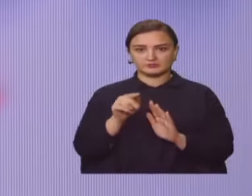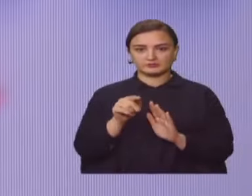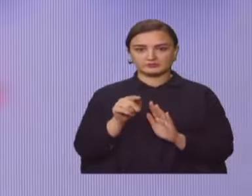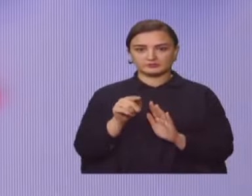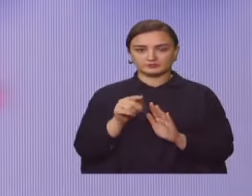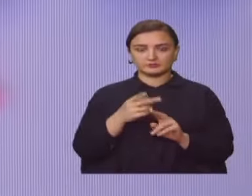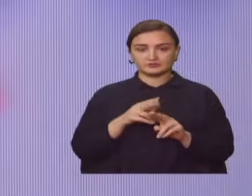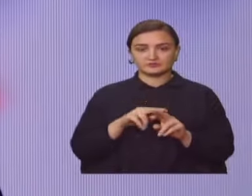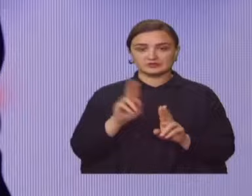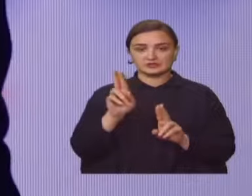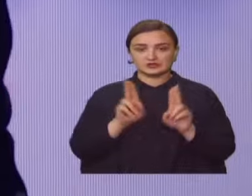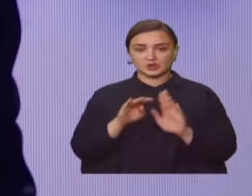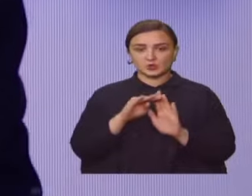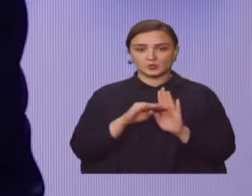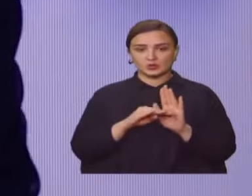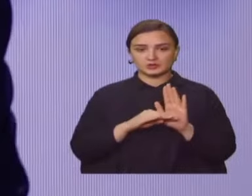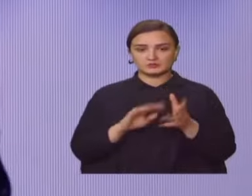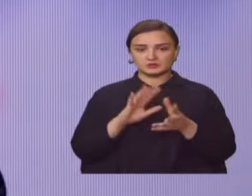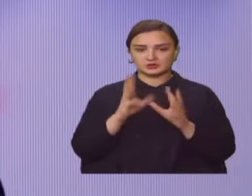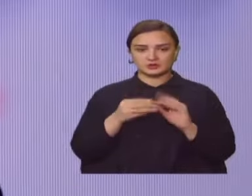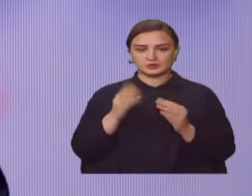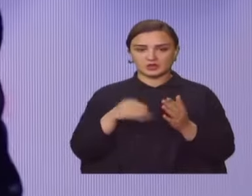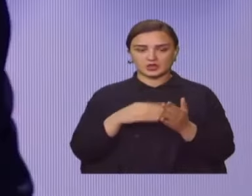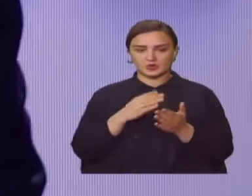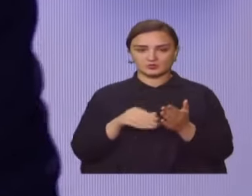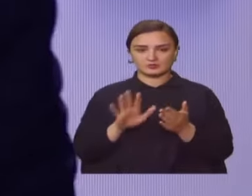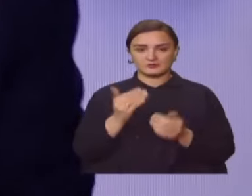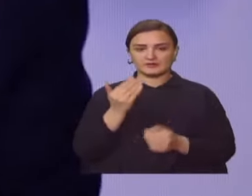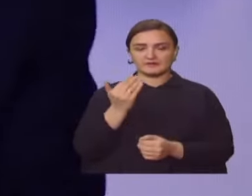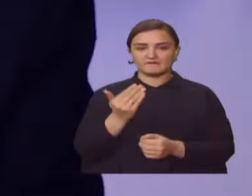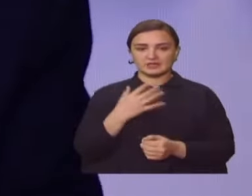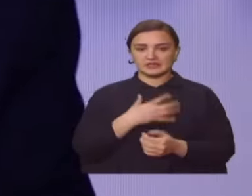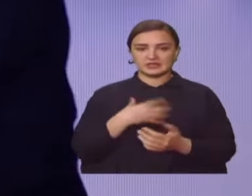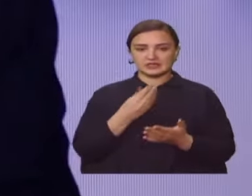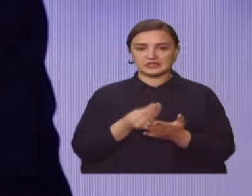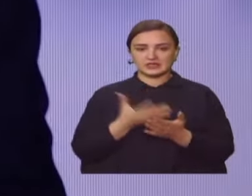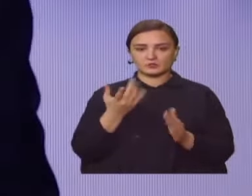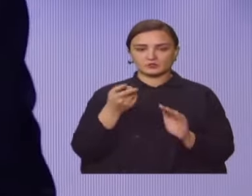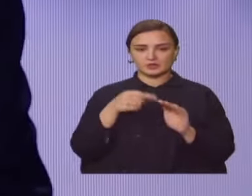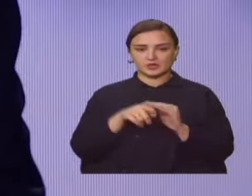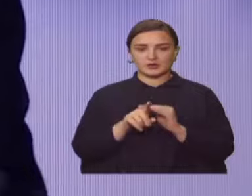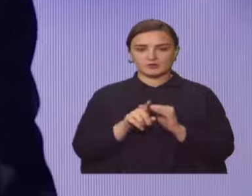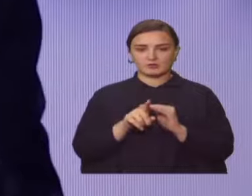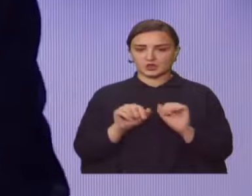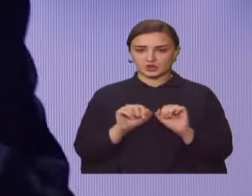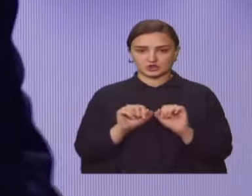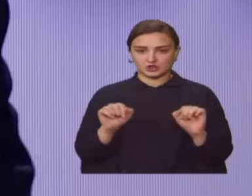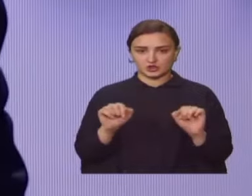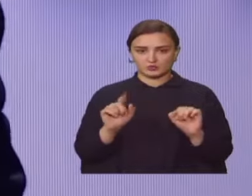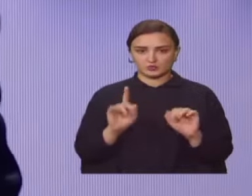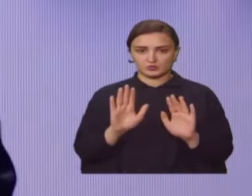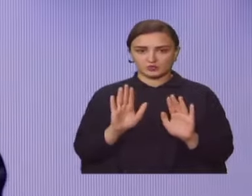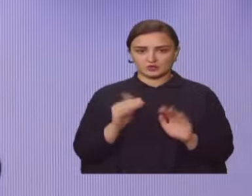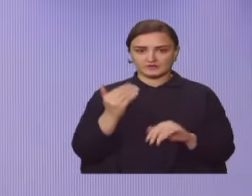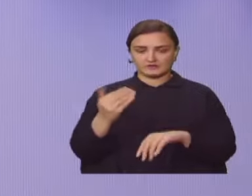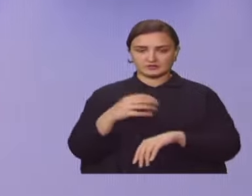ეს რეგულაციები ზოგადად საერთოდ არ უქმდება და ასე შემდეგ. ანუ თქვენი ღირებულებიდან გამომდინარე, არ შეიძლებოდა რომ მხოლოდ